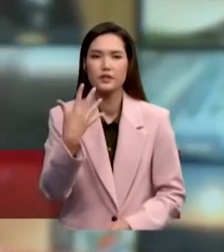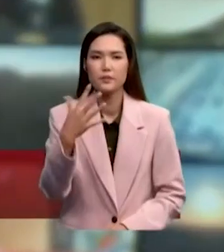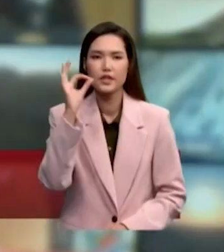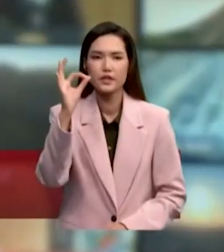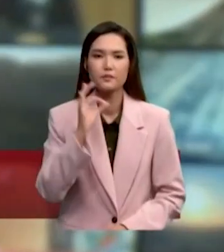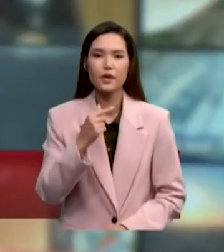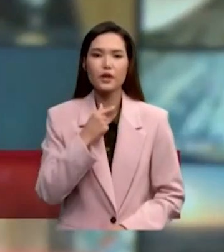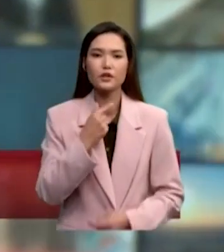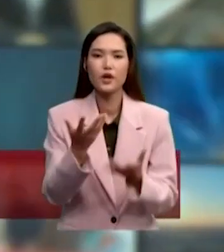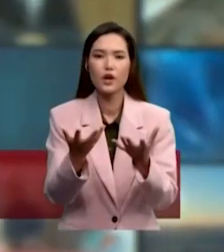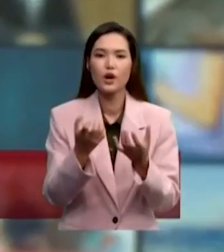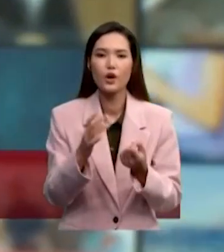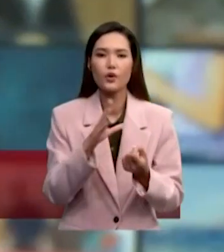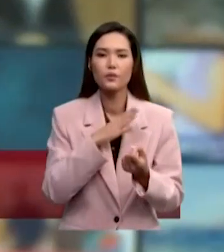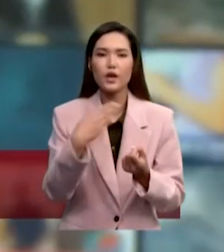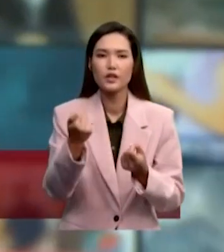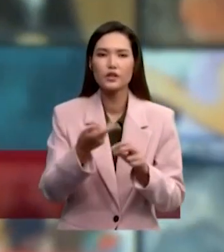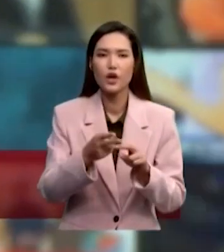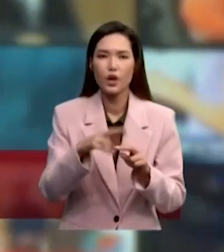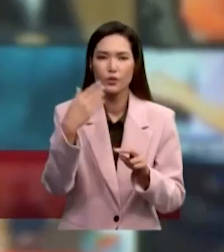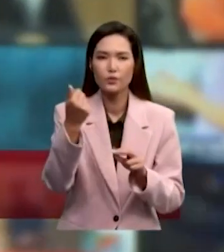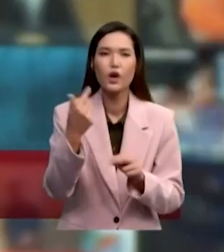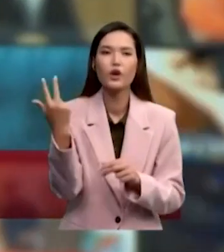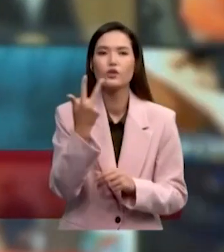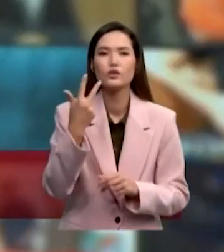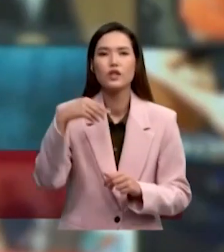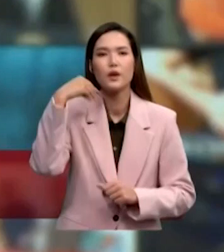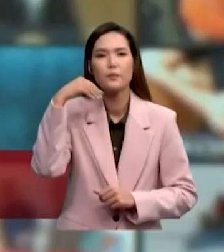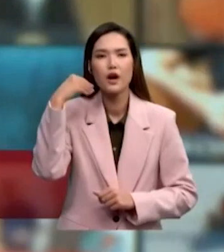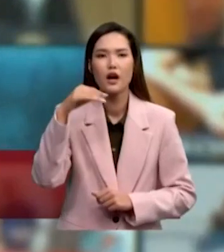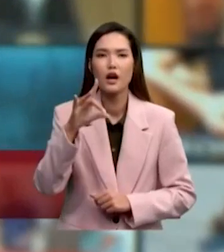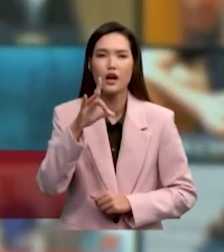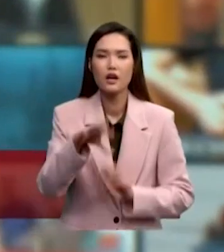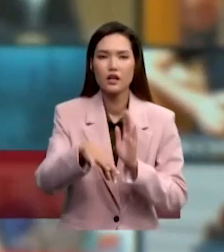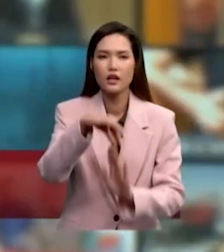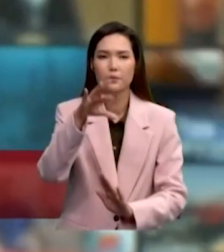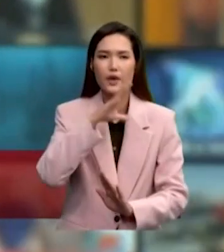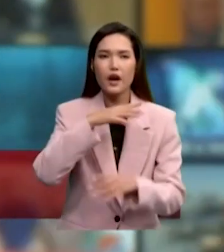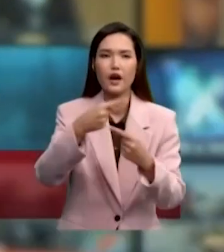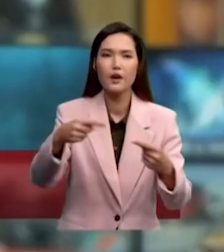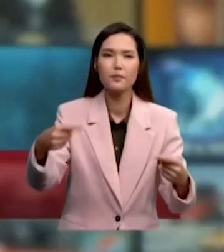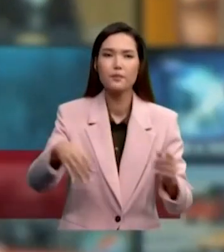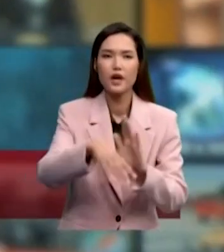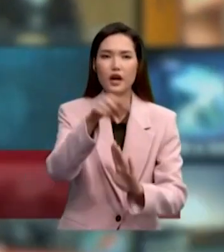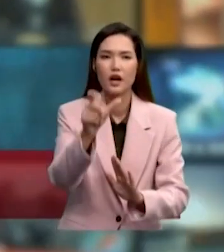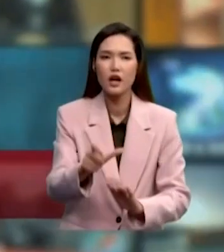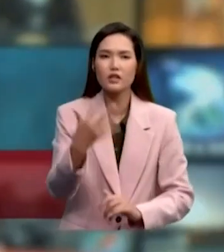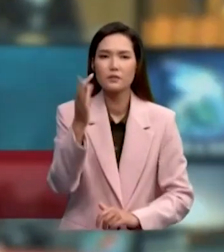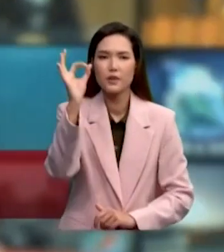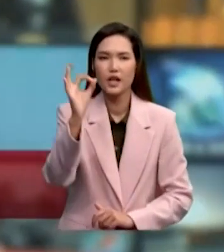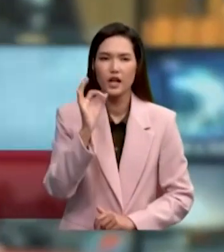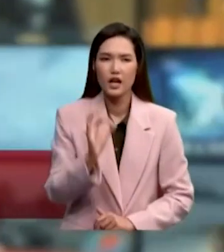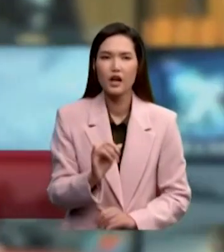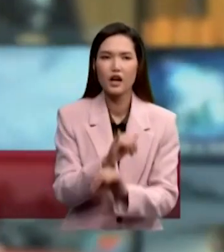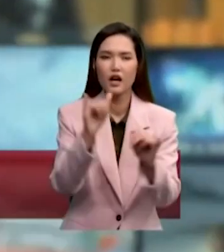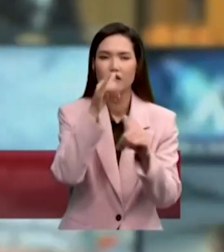87,5% дауыспен жеңіске жетті. Бұл оның үшінші президенттік мерзімі болмақ. Ал басқа кандидаттар 5%-дық межеден